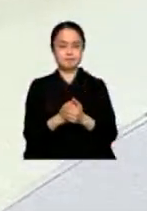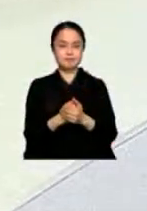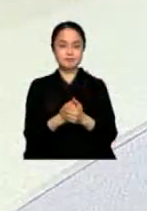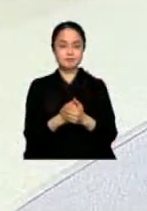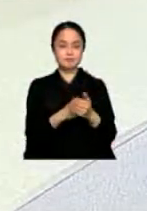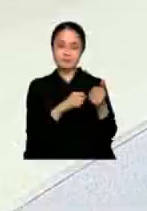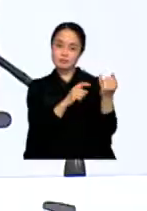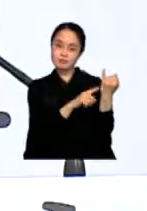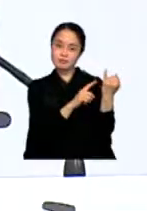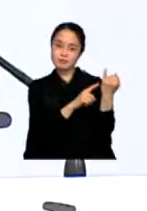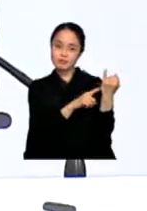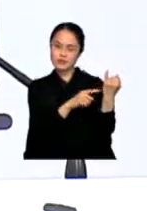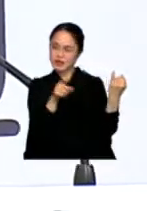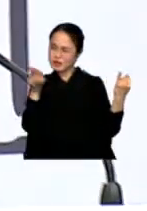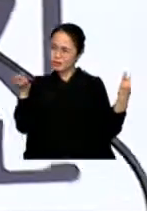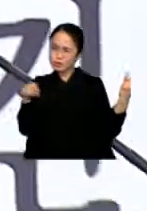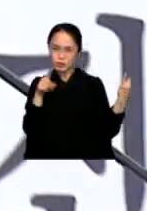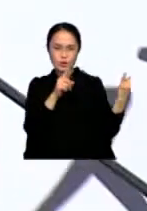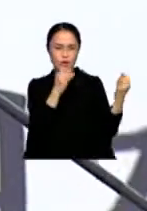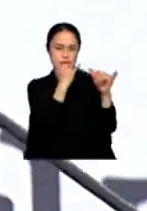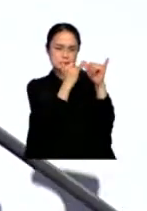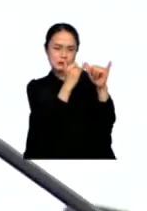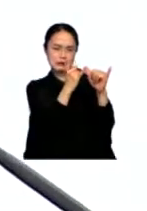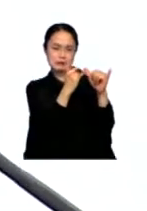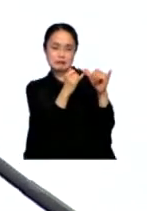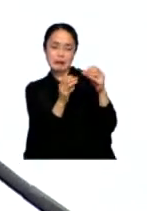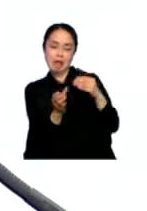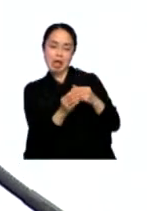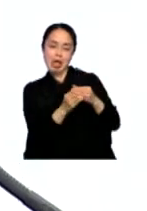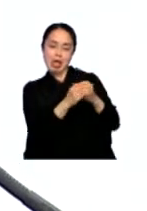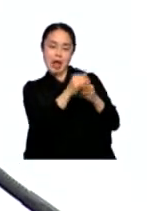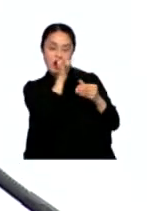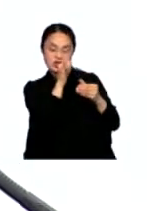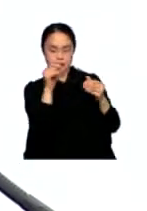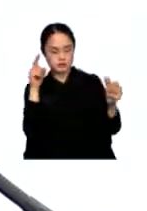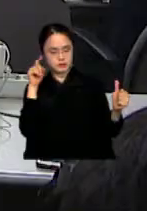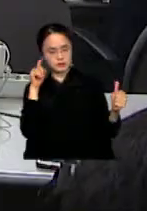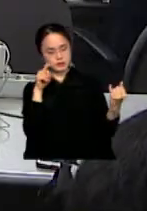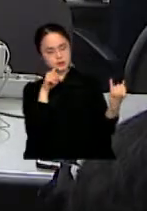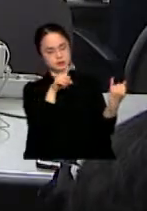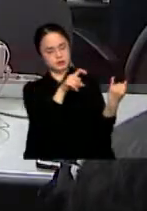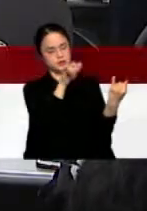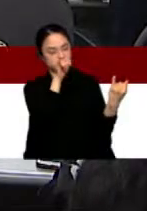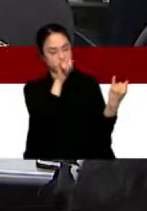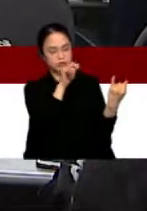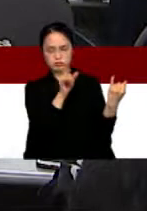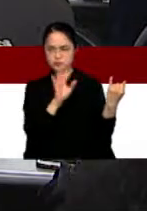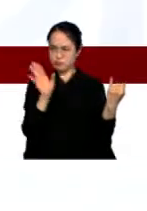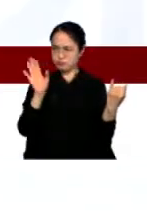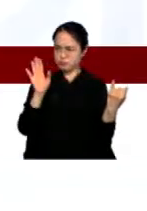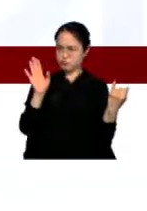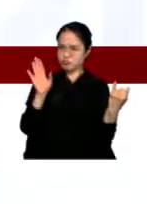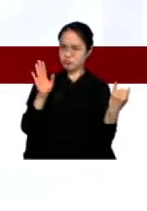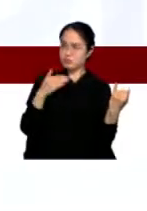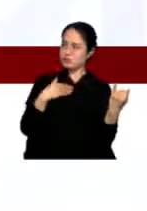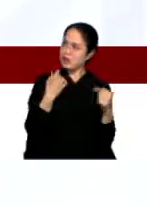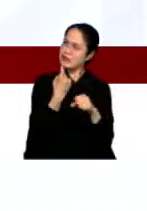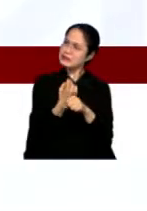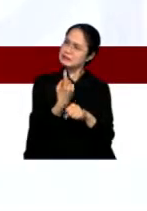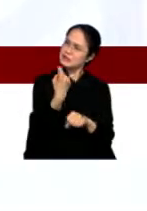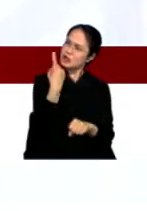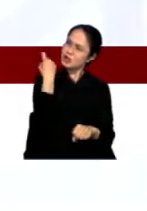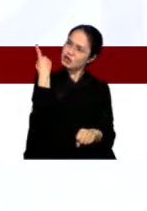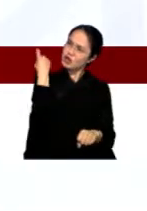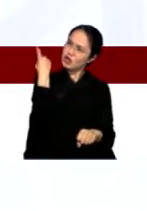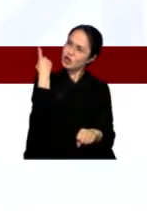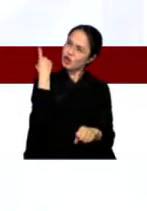부풀리기 의혹에 대해서는 실수를 인정한다며 다시 한번 공식 입장을 밝혔습니다. 제가 10여 년 전의 일이라 단순한